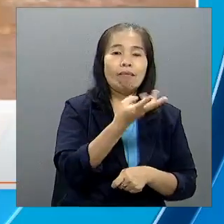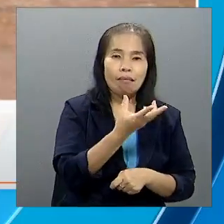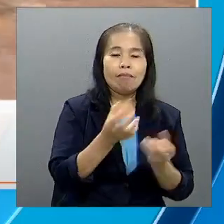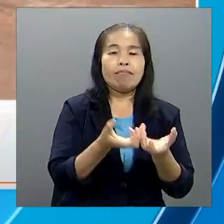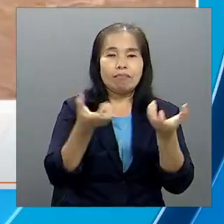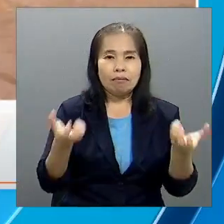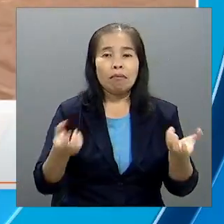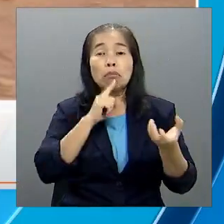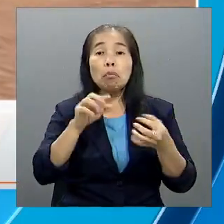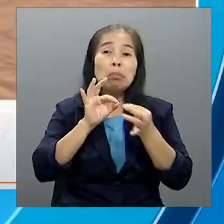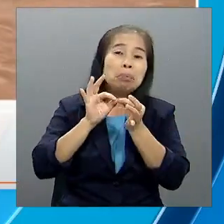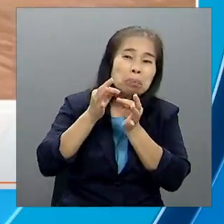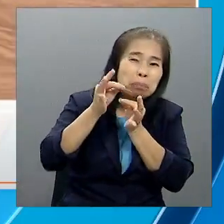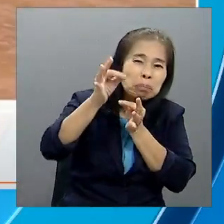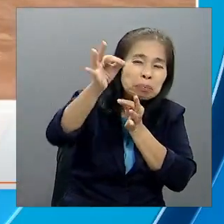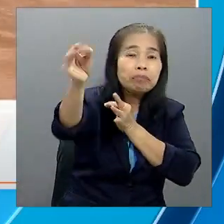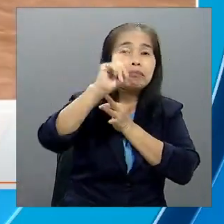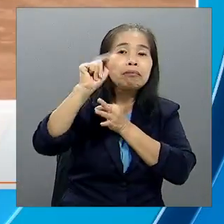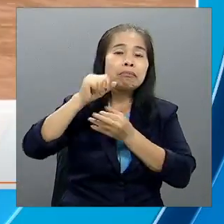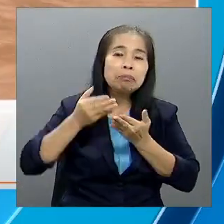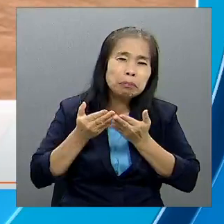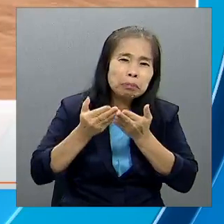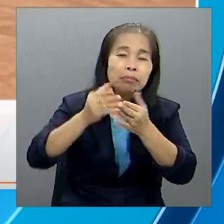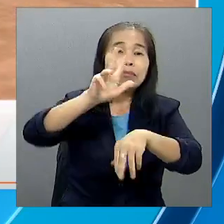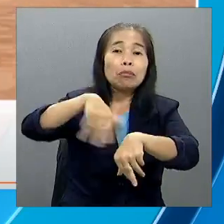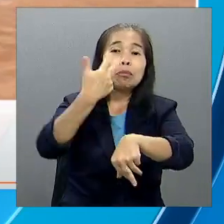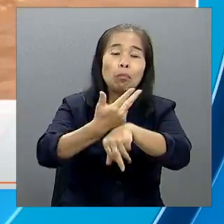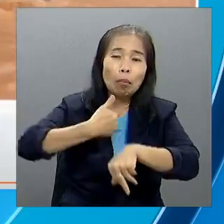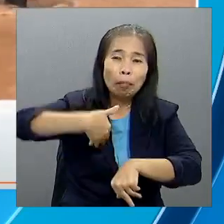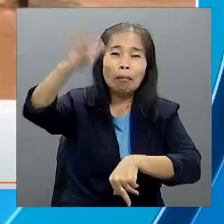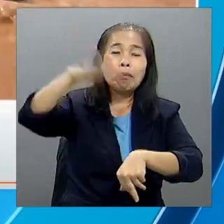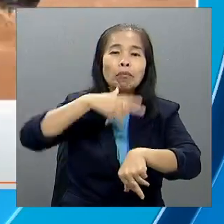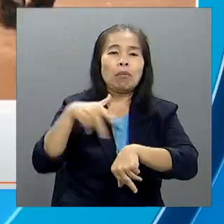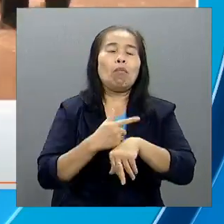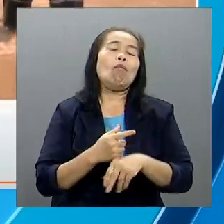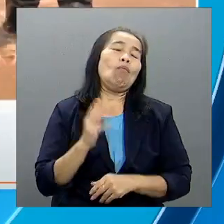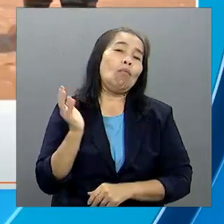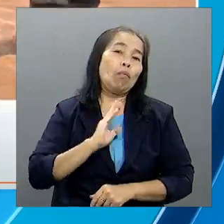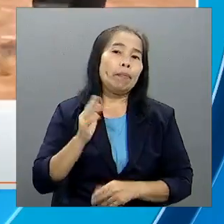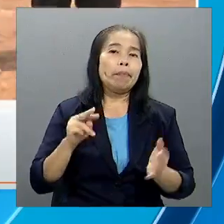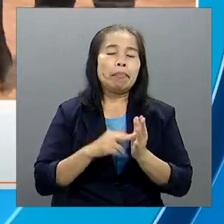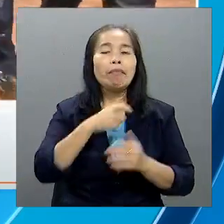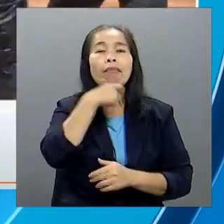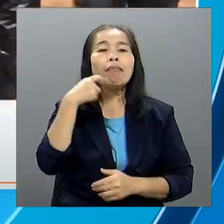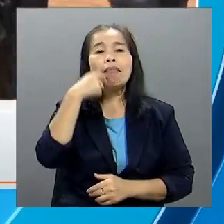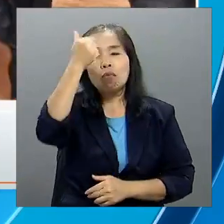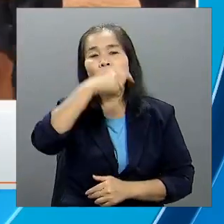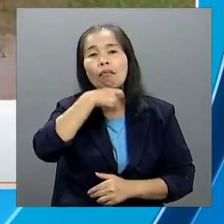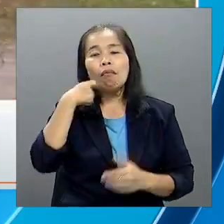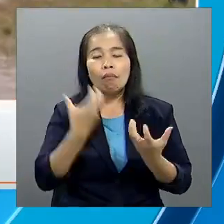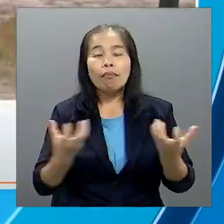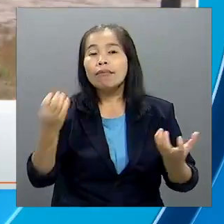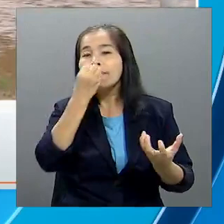ปอยู่ที่แบบต้องไป3ชั่วโมงกว่าจะถึงอย่างนี้นะคะก็อาจจะต้องเป็นอาหารที่แห้งๆดีกว่า ครับผมทีนี้มากัน